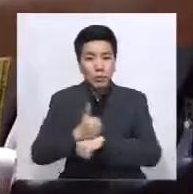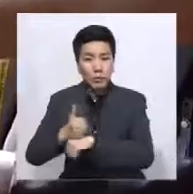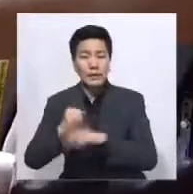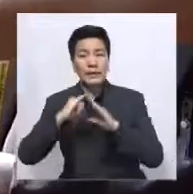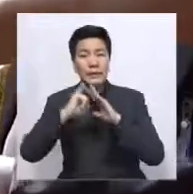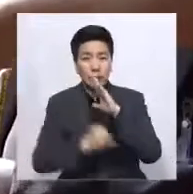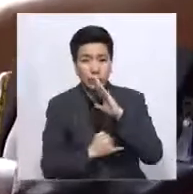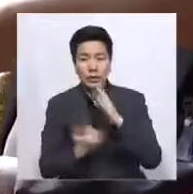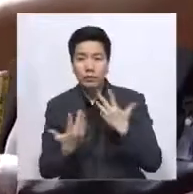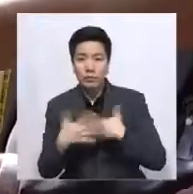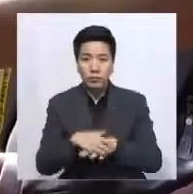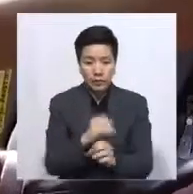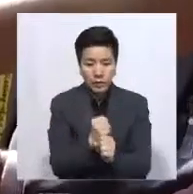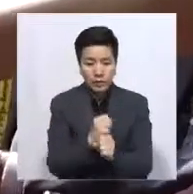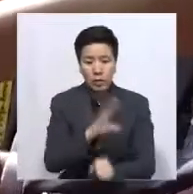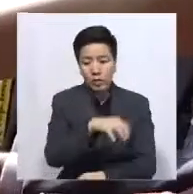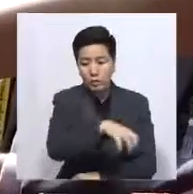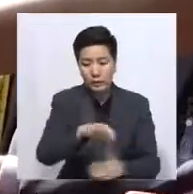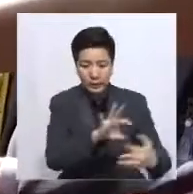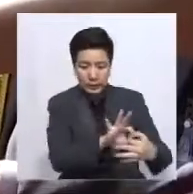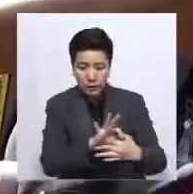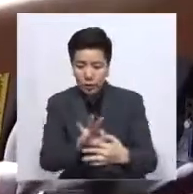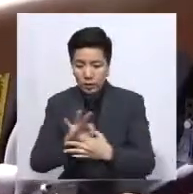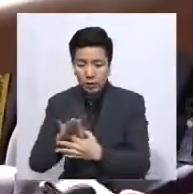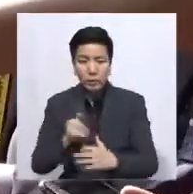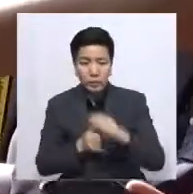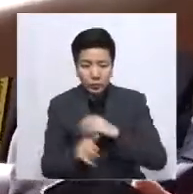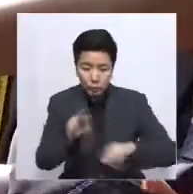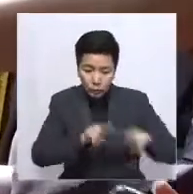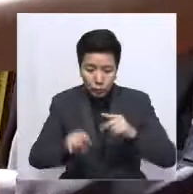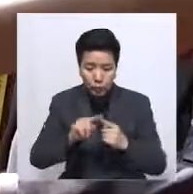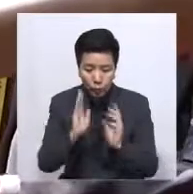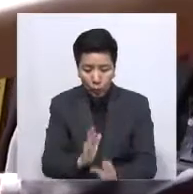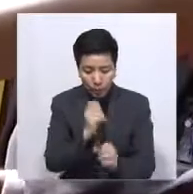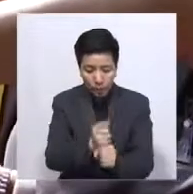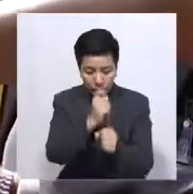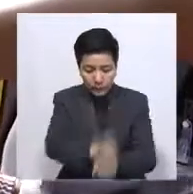หวัดบูรณาการร่วมกับหน่วยงานที่เกี่ยวข้องลงไปตรวจสอบเกษ